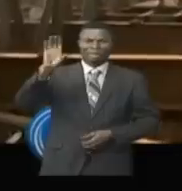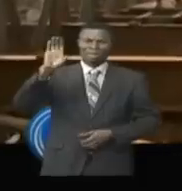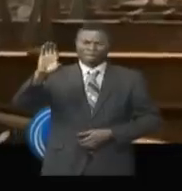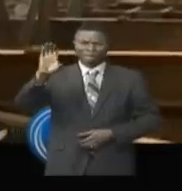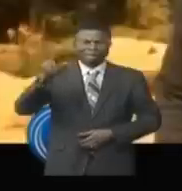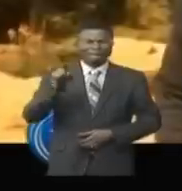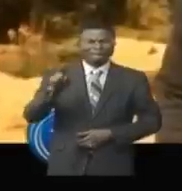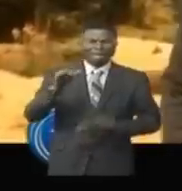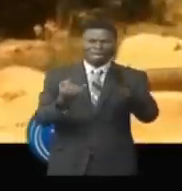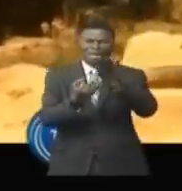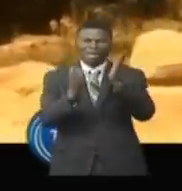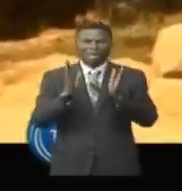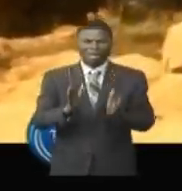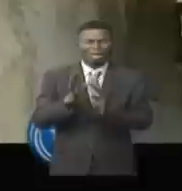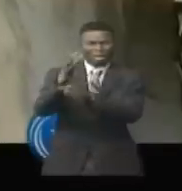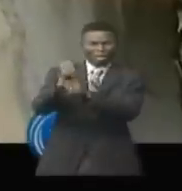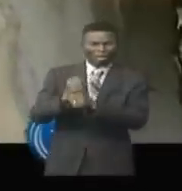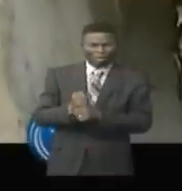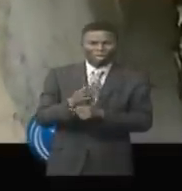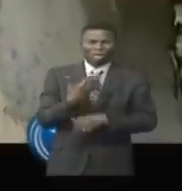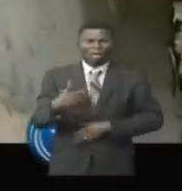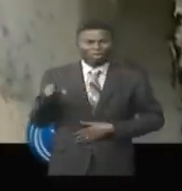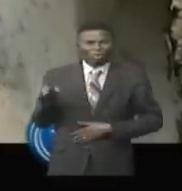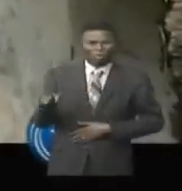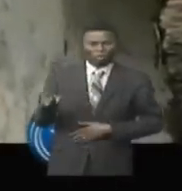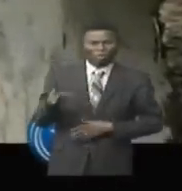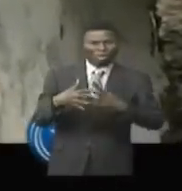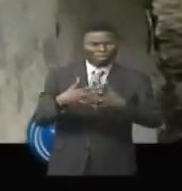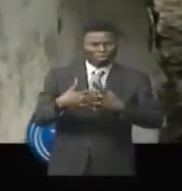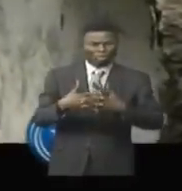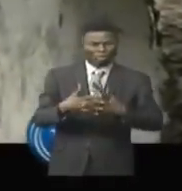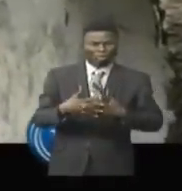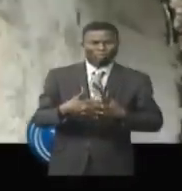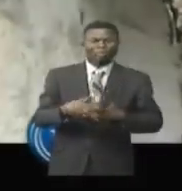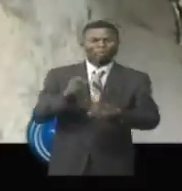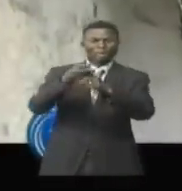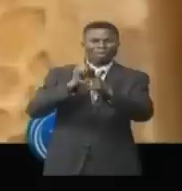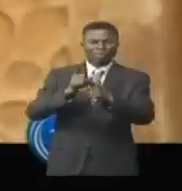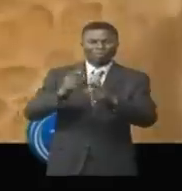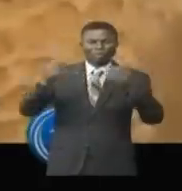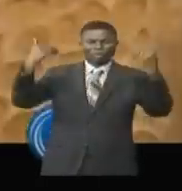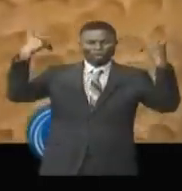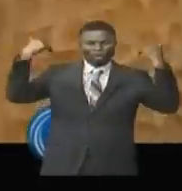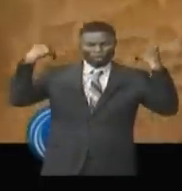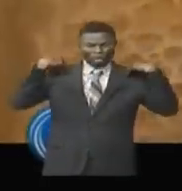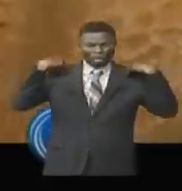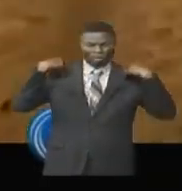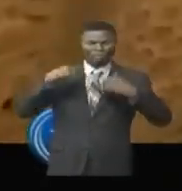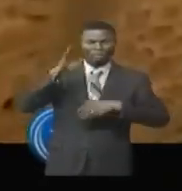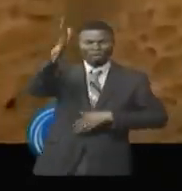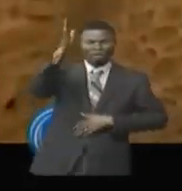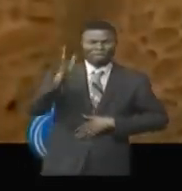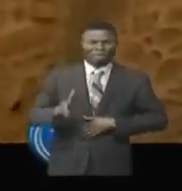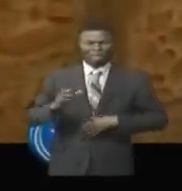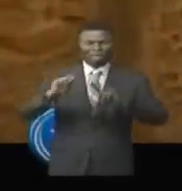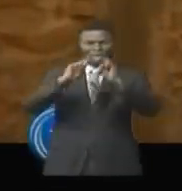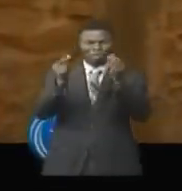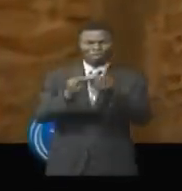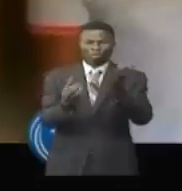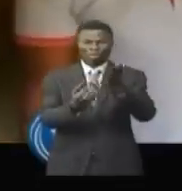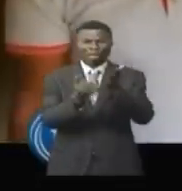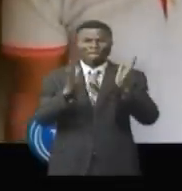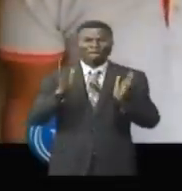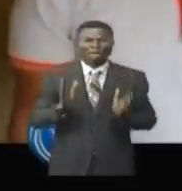Eustache Kita, a réceptionné cet ouvrage auprès du chef de 501e brigade d'entretien, l'ingénieur